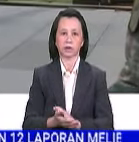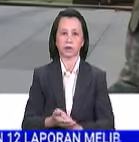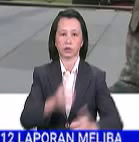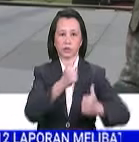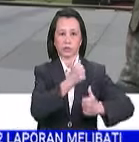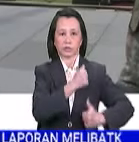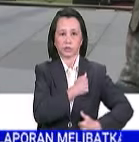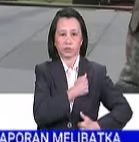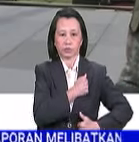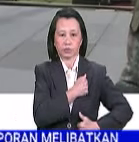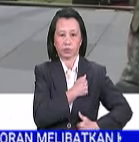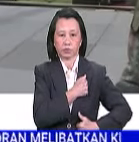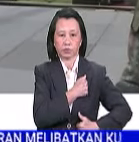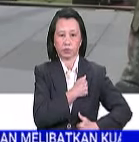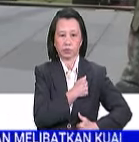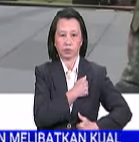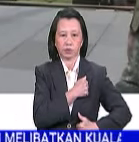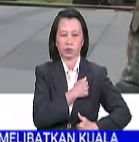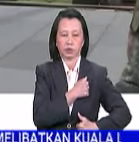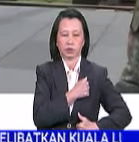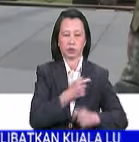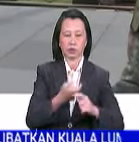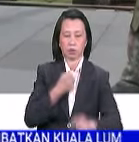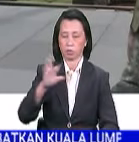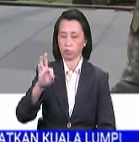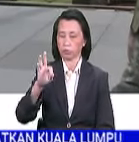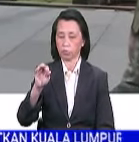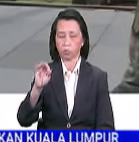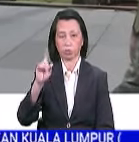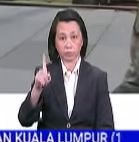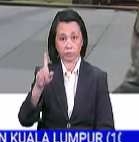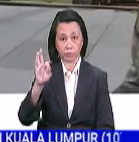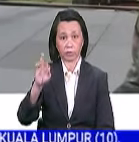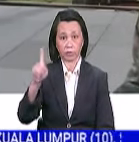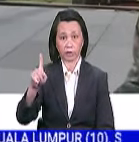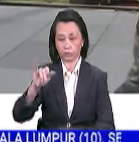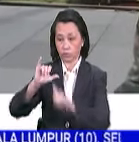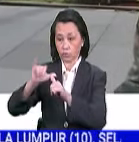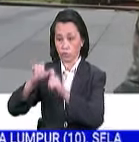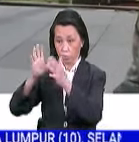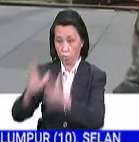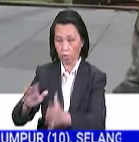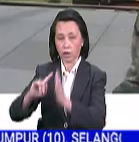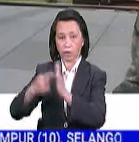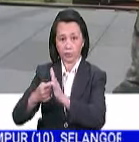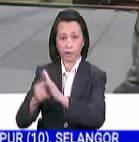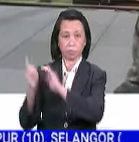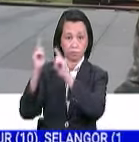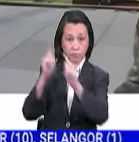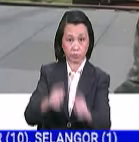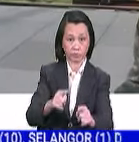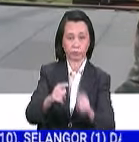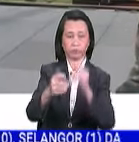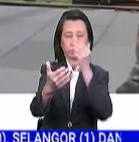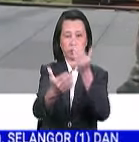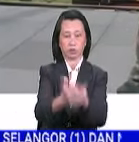anggota tentera daripada Batu Kantonmen, 91 Regimen Bantuan Jurutera telah bermula bergerak semalam